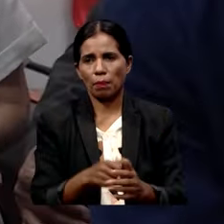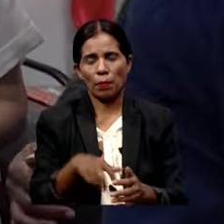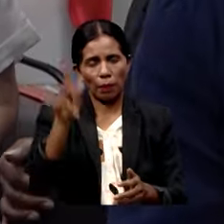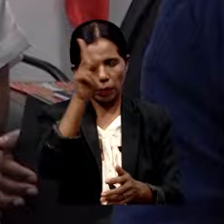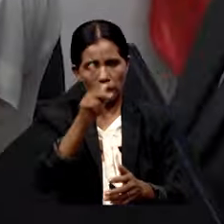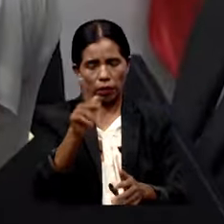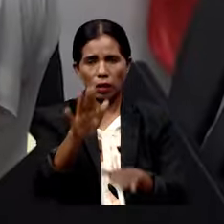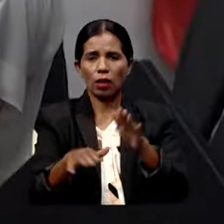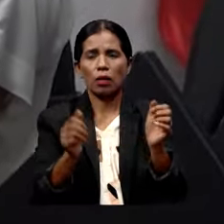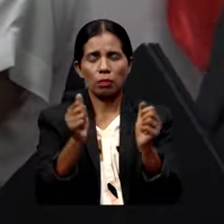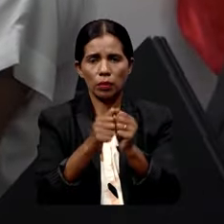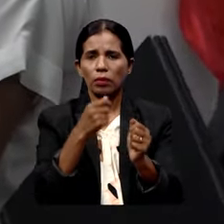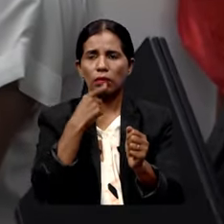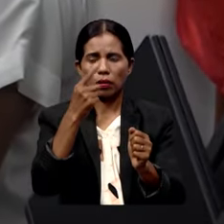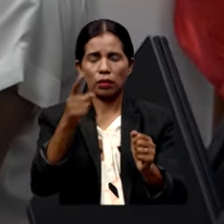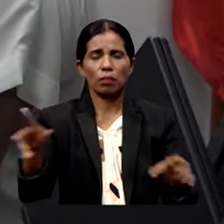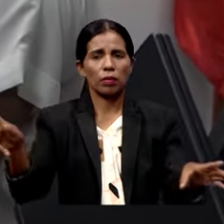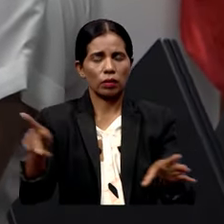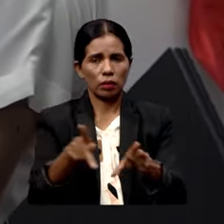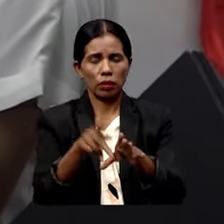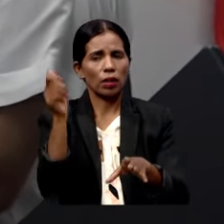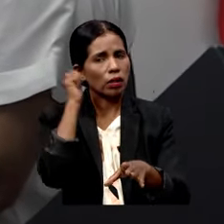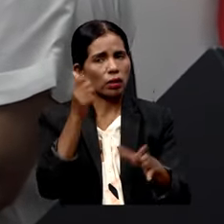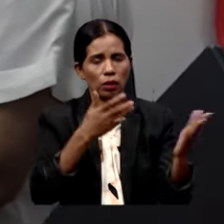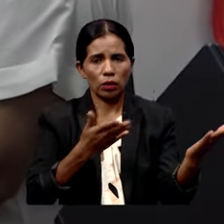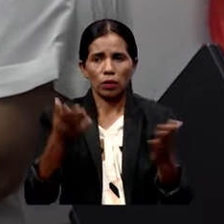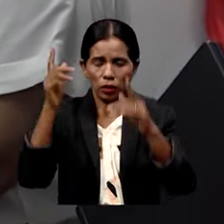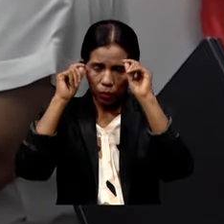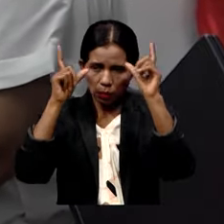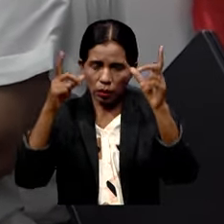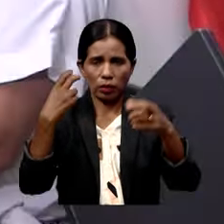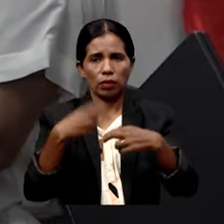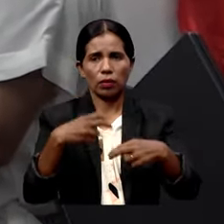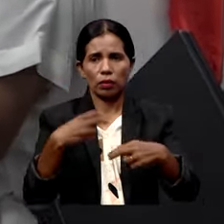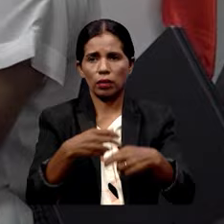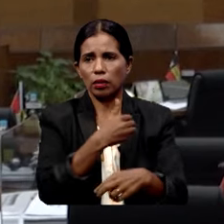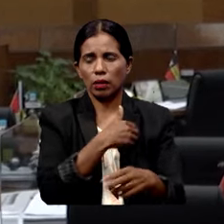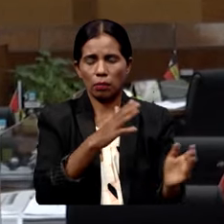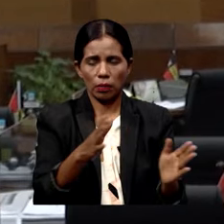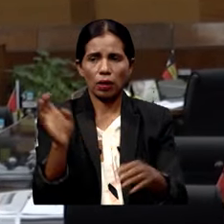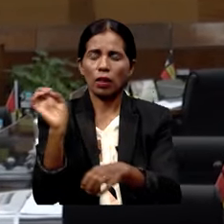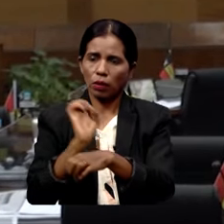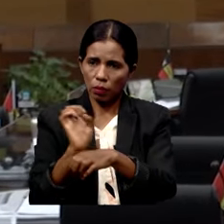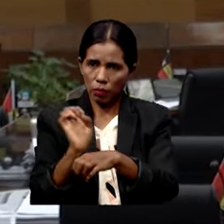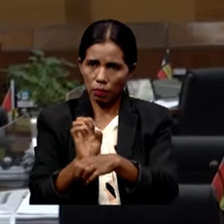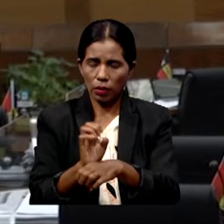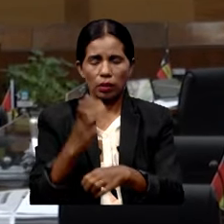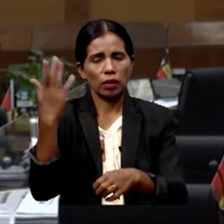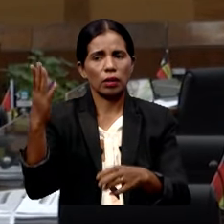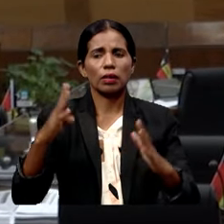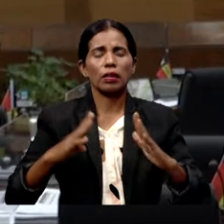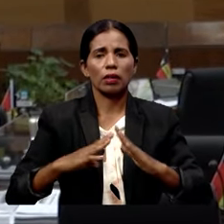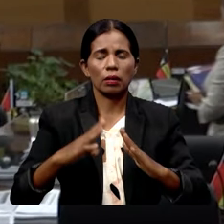hamutu Celestino Guzmão hateten hola parte iha ASEAN seluri Timor Leste barisku tama sedau preparado ekonomikamente no iha kapital